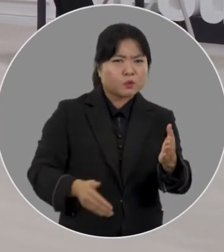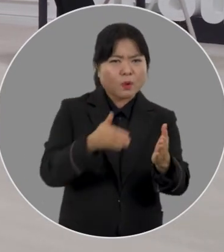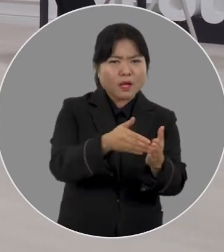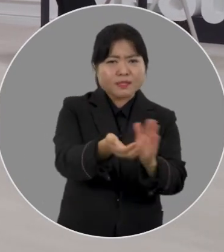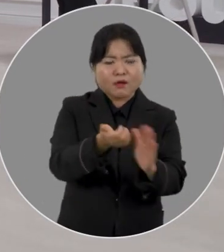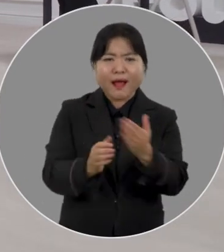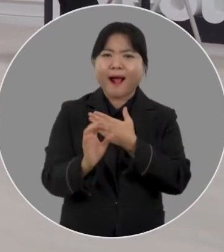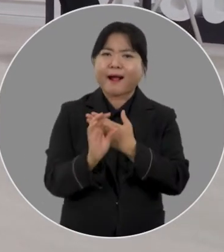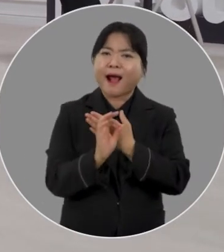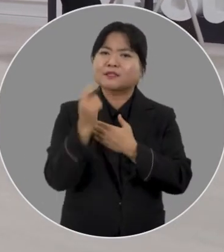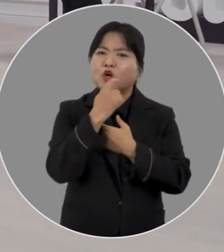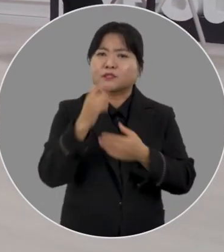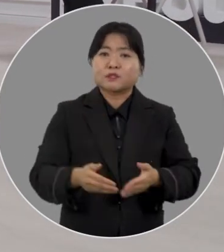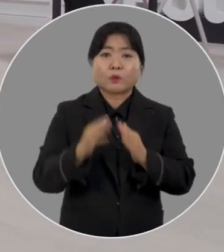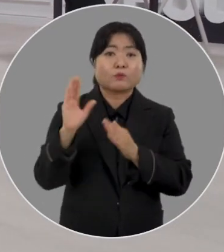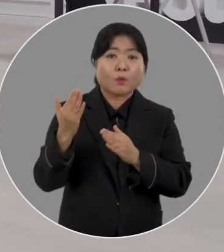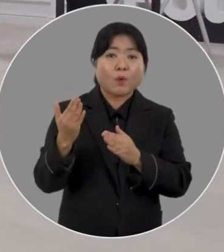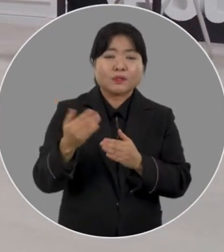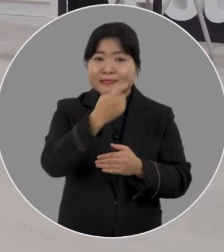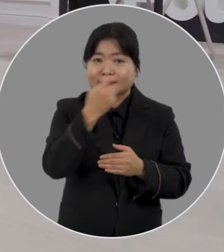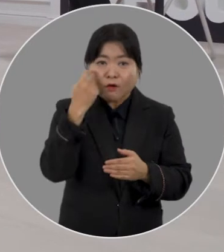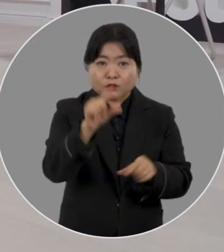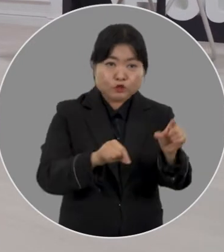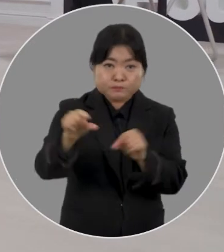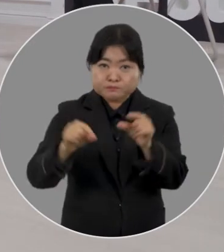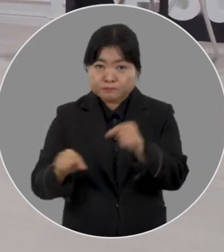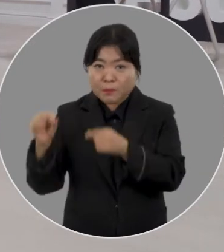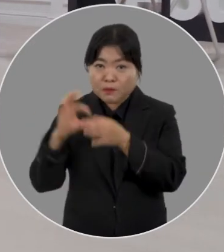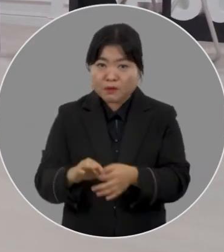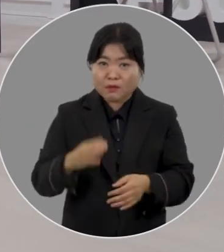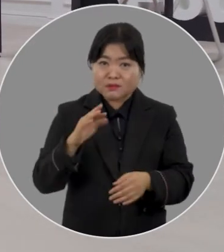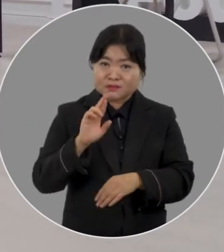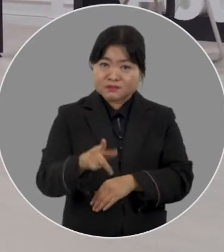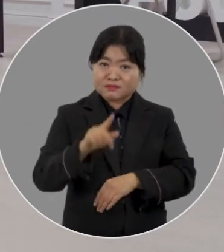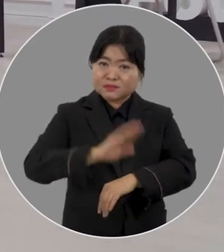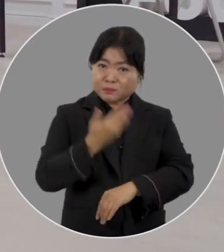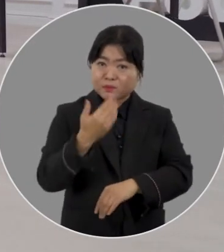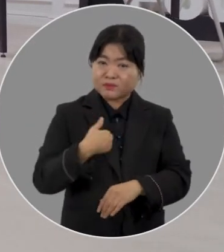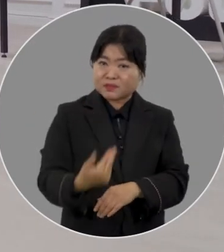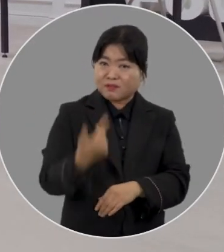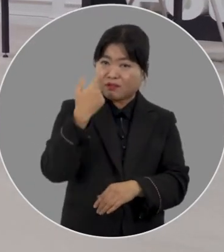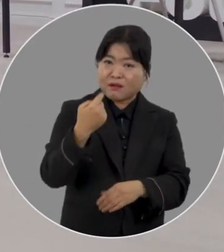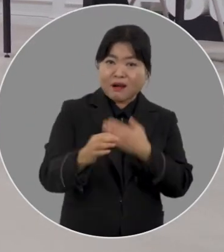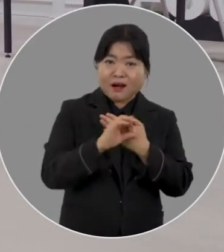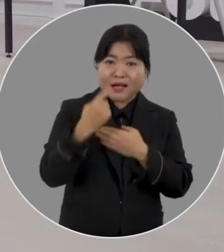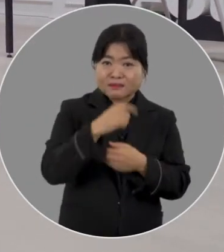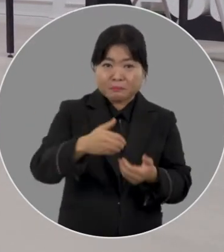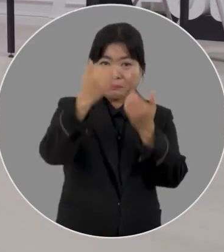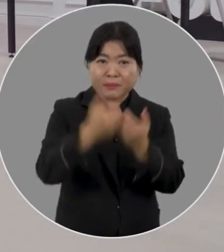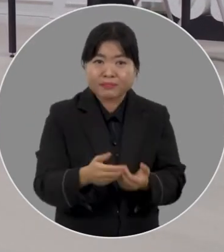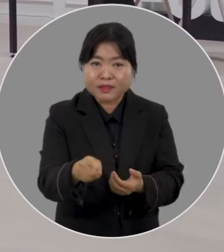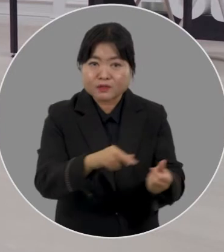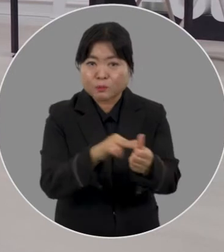전에 가설을 세우게 되고 그다음에 증거를 수집하면서 만약에 잘못된 혹은 자신의 가설에 상반되는